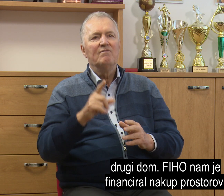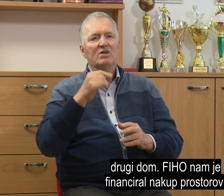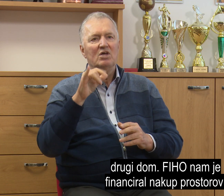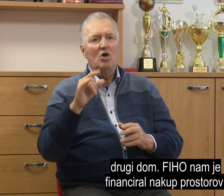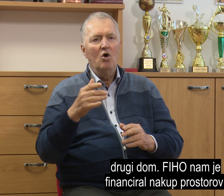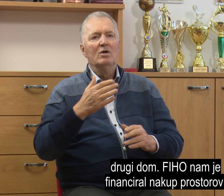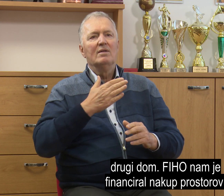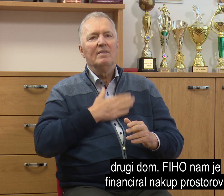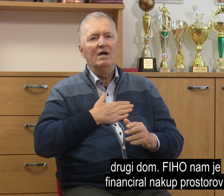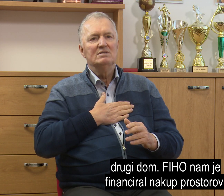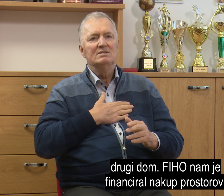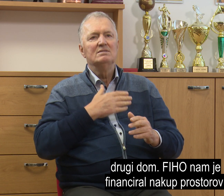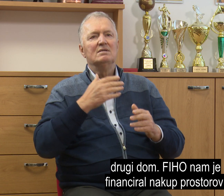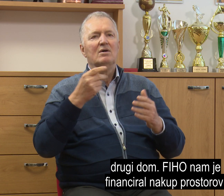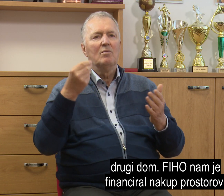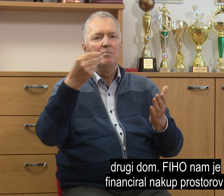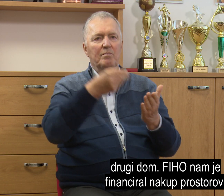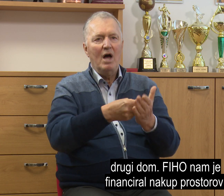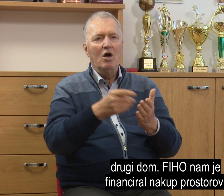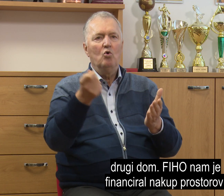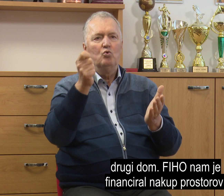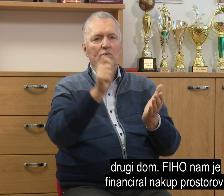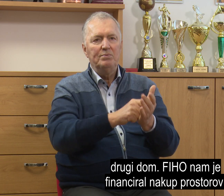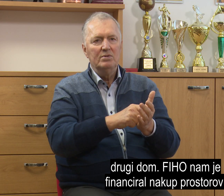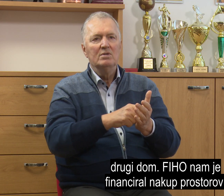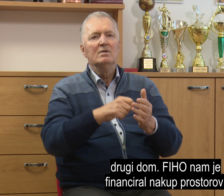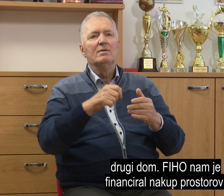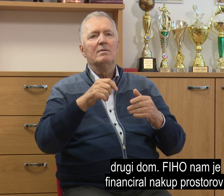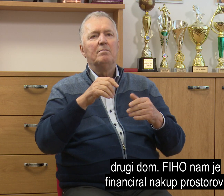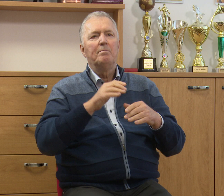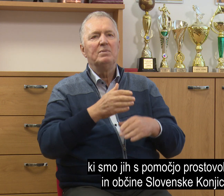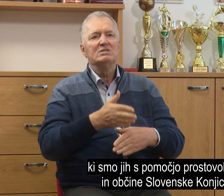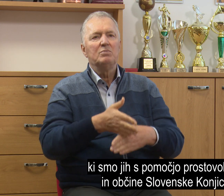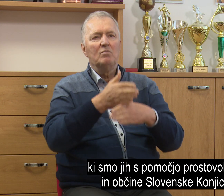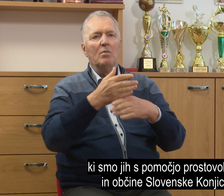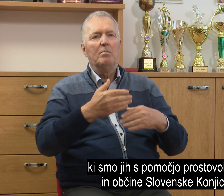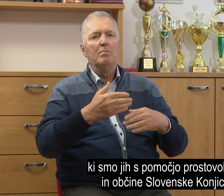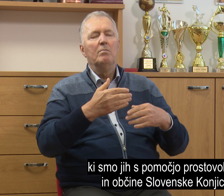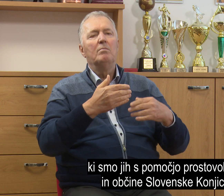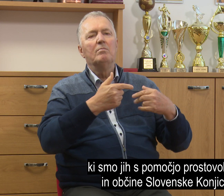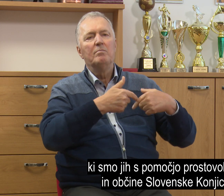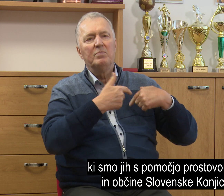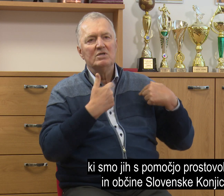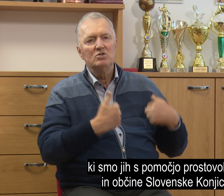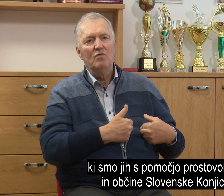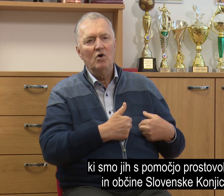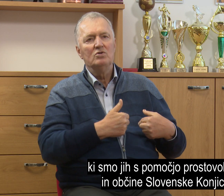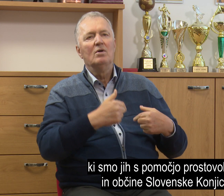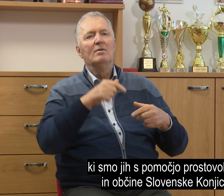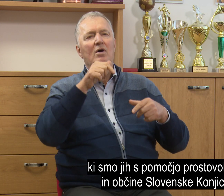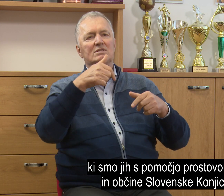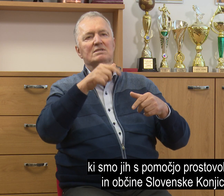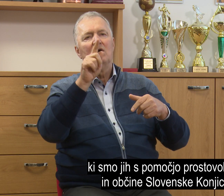FIHO nam je financiral nakup prostorov, ki smo jih s pomočjo prostovoljcev in